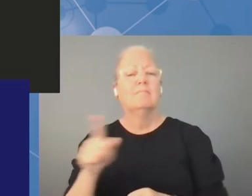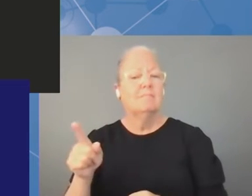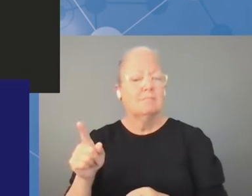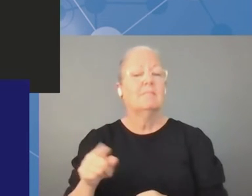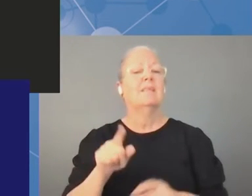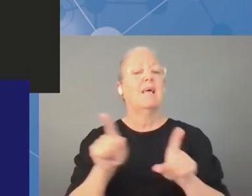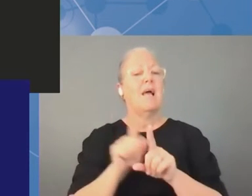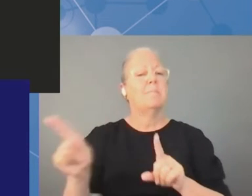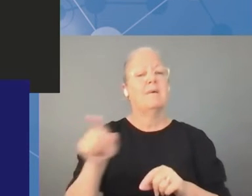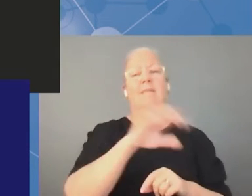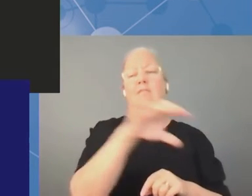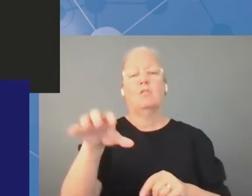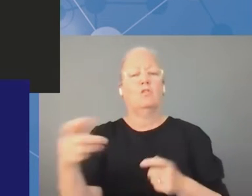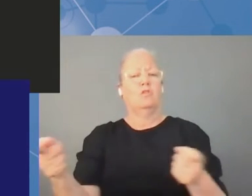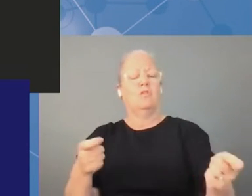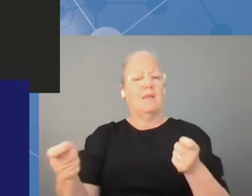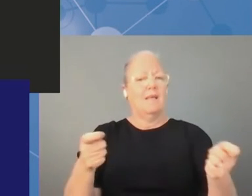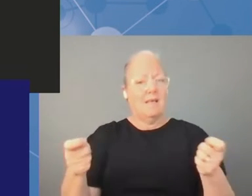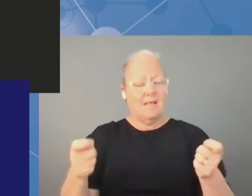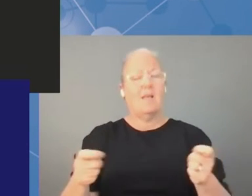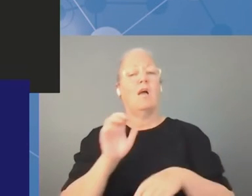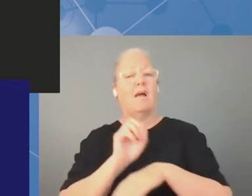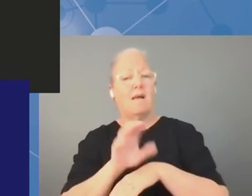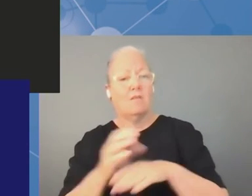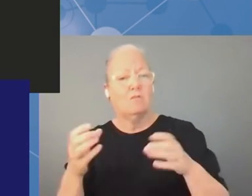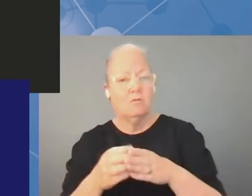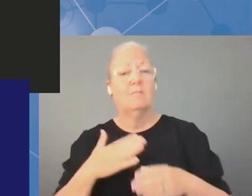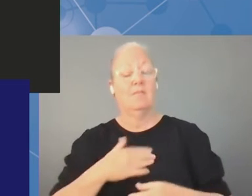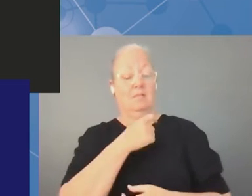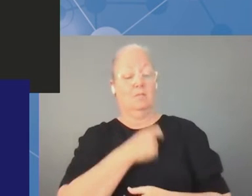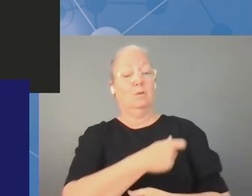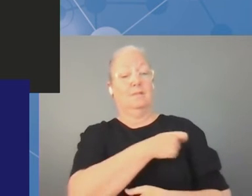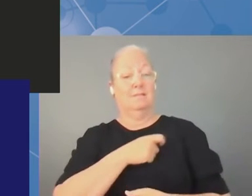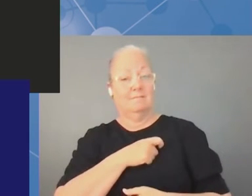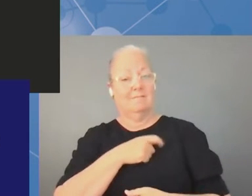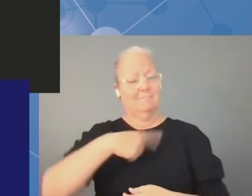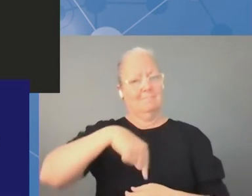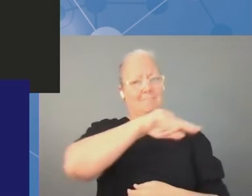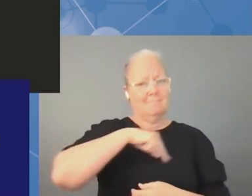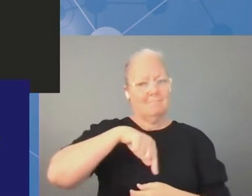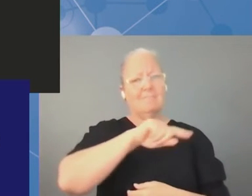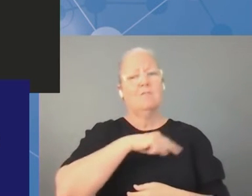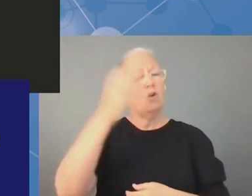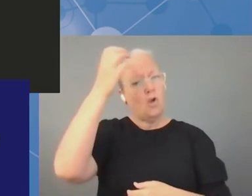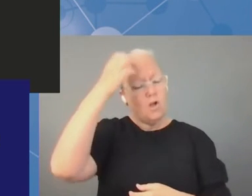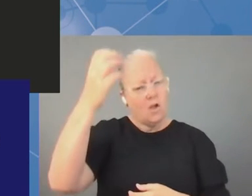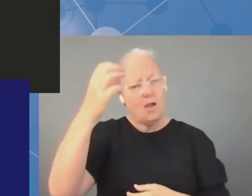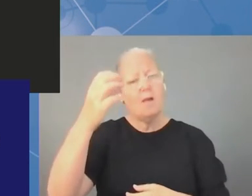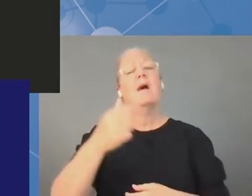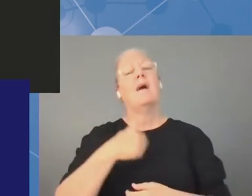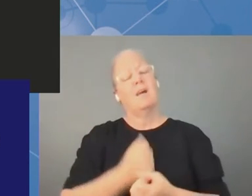сможем говорить с разными заинтересованными группами. И Пол Митчелл, я думаю, будет таким же